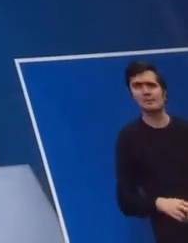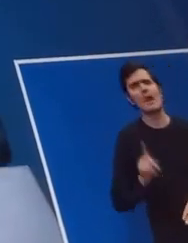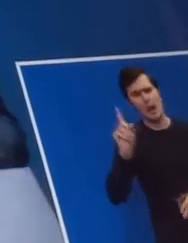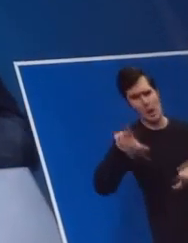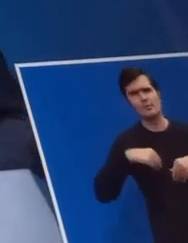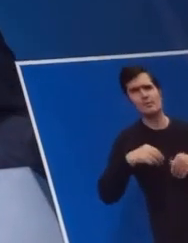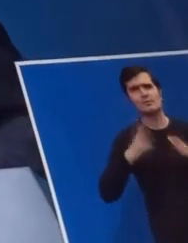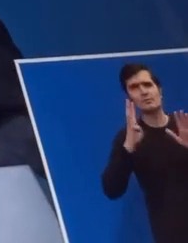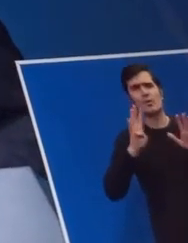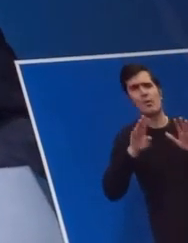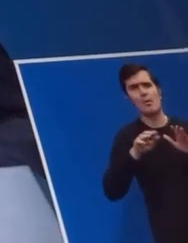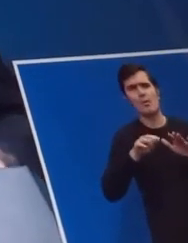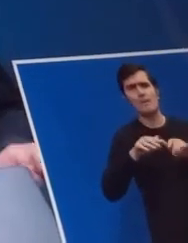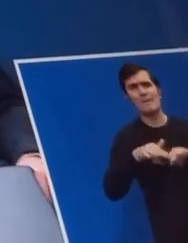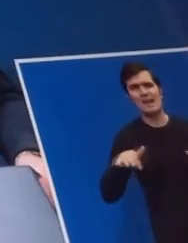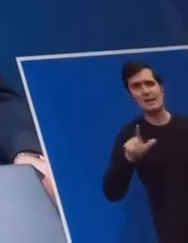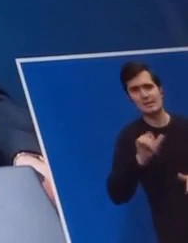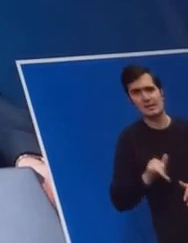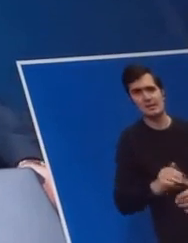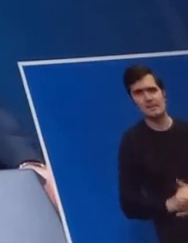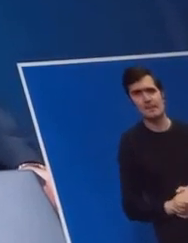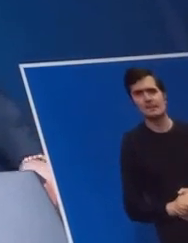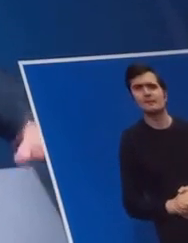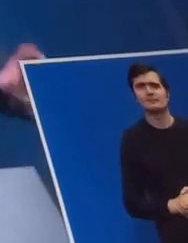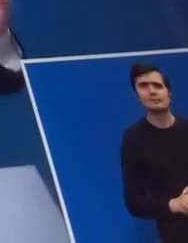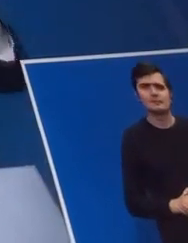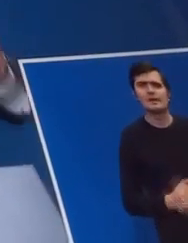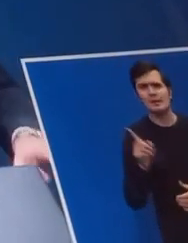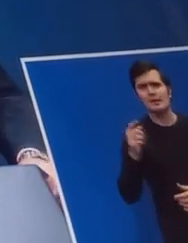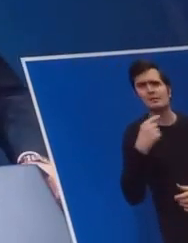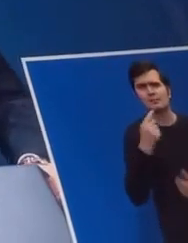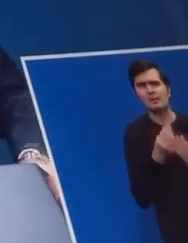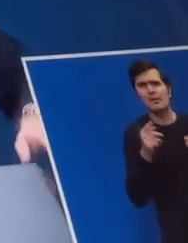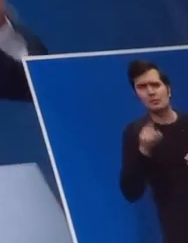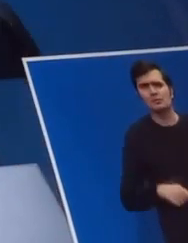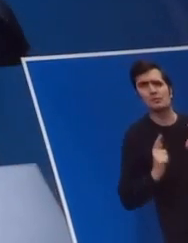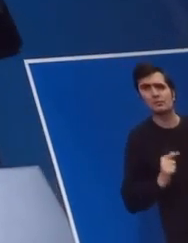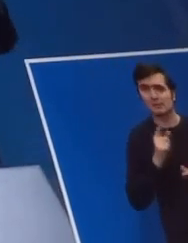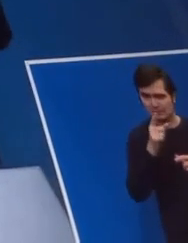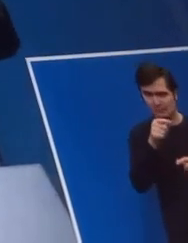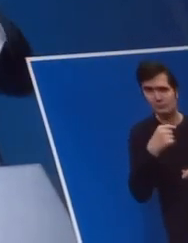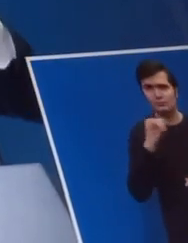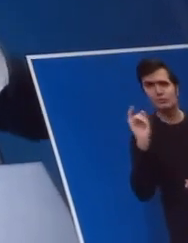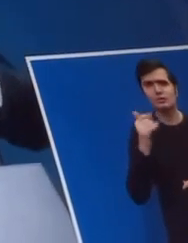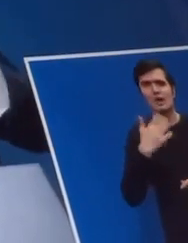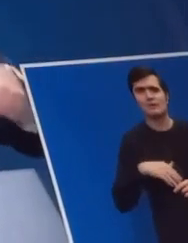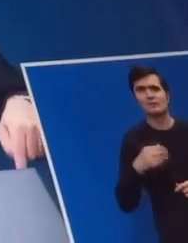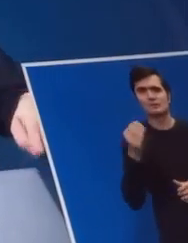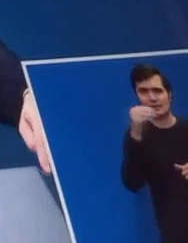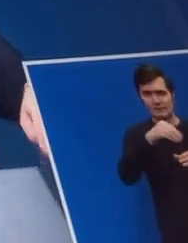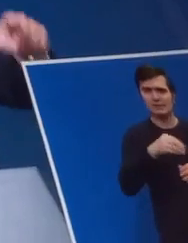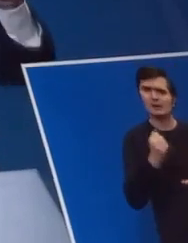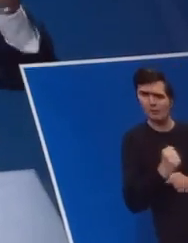au primit peste 9 miliarde de lei. Asta să nu introducem. Știți care este? Să vă spun un lucru apropo de furnizori. Furnizorii care au vrut să investească au investit, iar eu